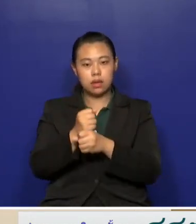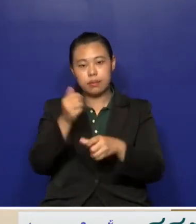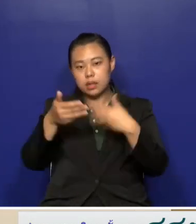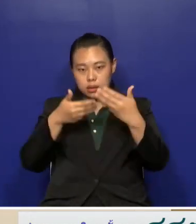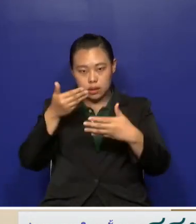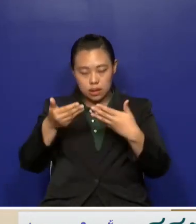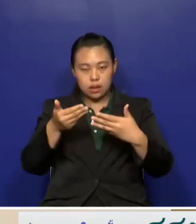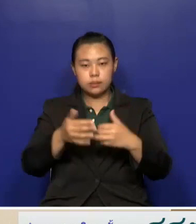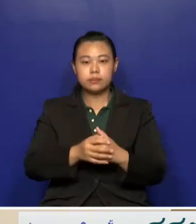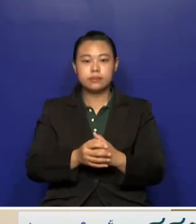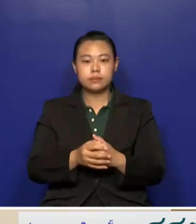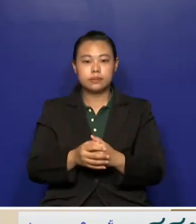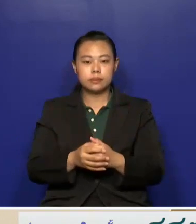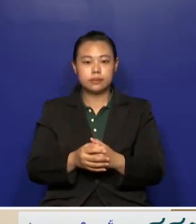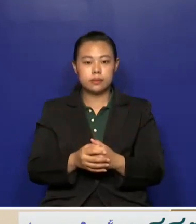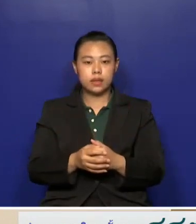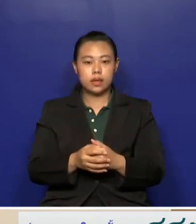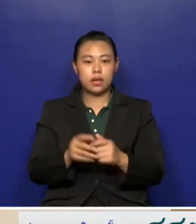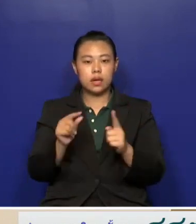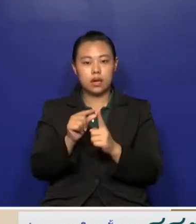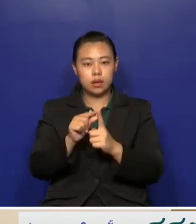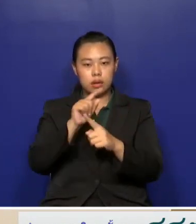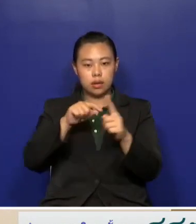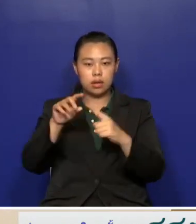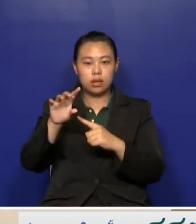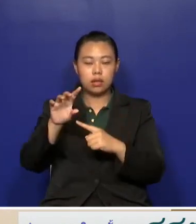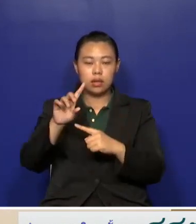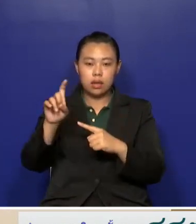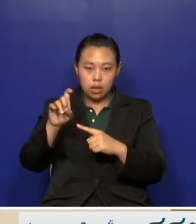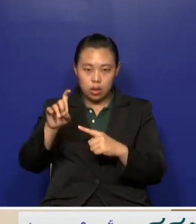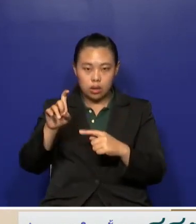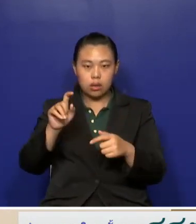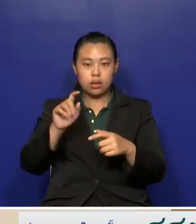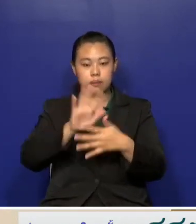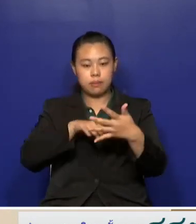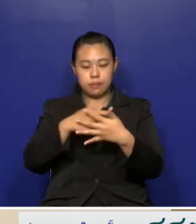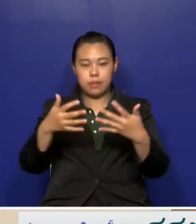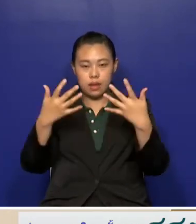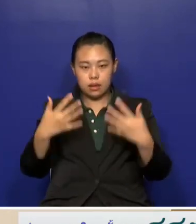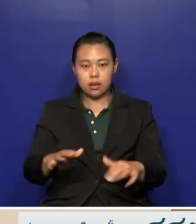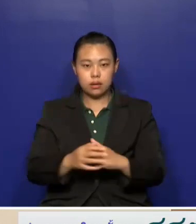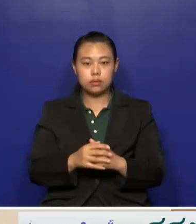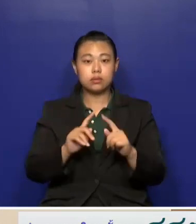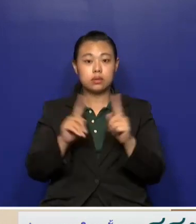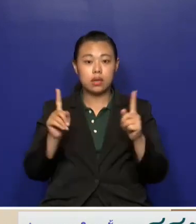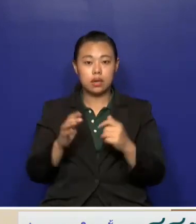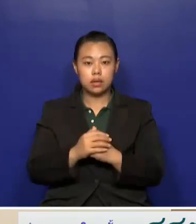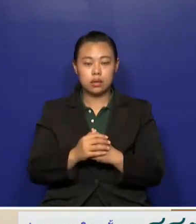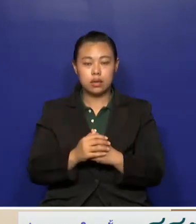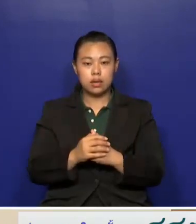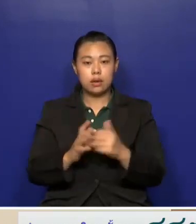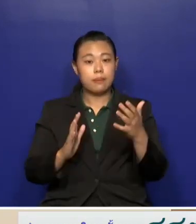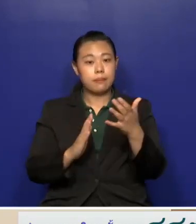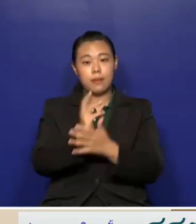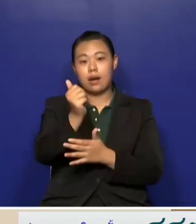ำนะครับไอ้คำว่า 100% นี่ก็คือเขาทำแผนแล้วนะครับแต่ผมต้องเรียนอย่างนี้ครับว่าความสำเร็จของเรื่องนี้ไม่ได้